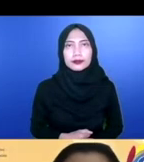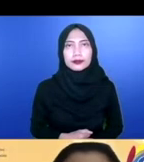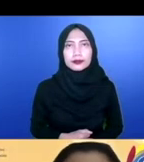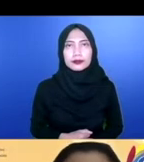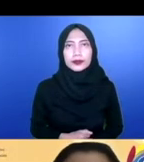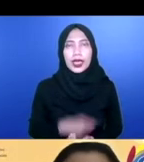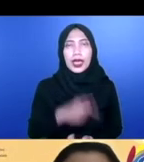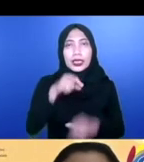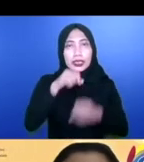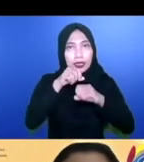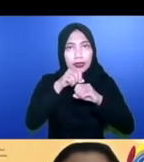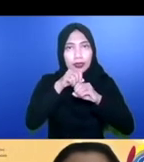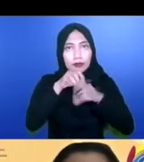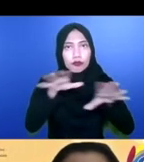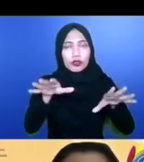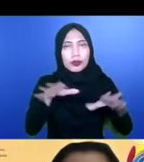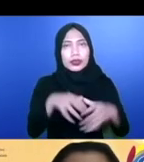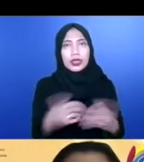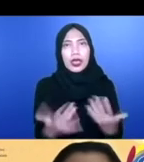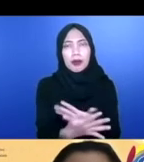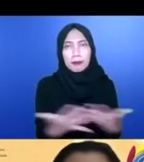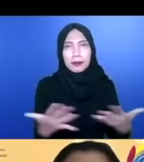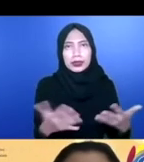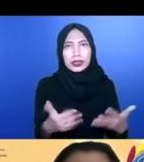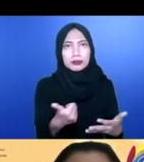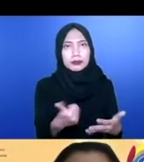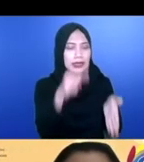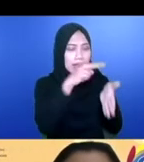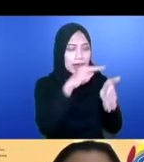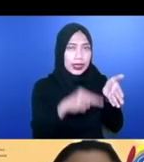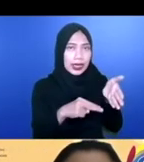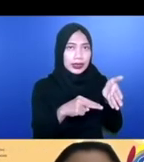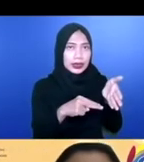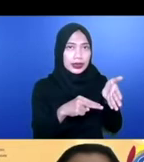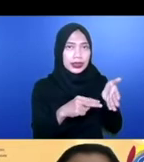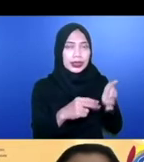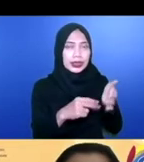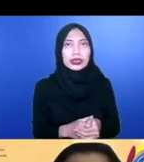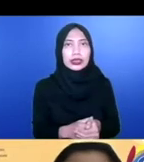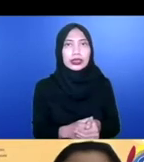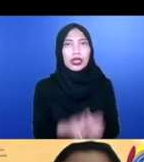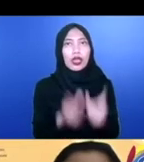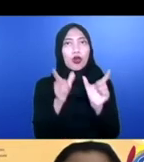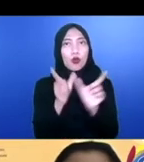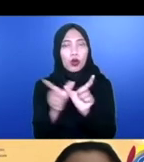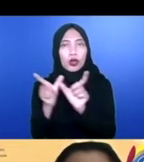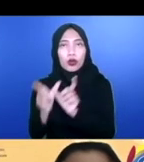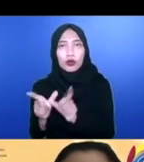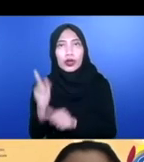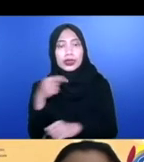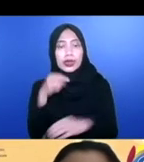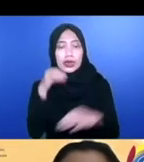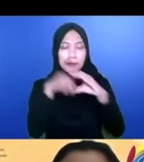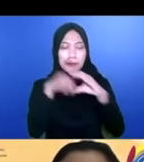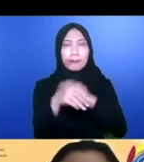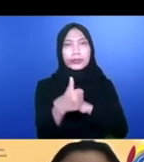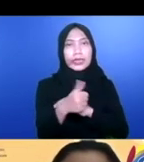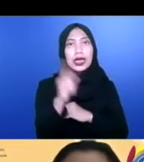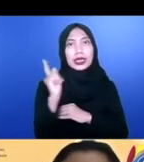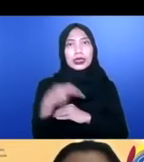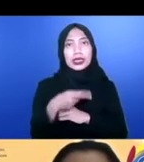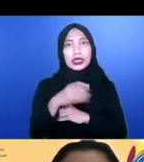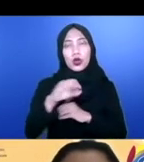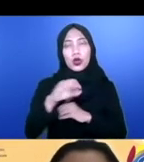Informasi ini bisa di, ada situs di bank juga bisa, ada situs di OJK juga bisa, atau di